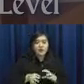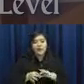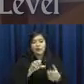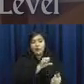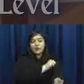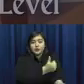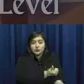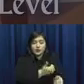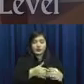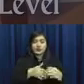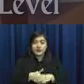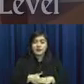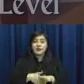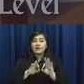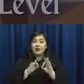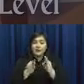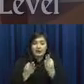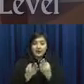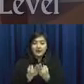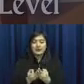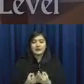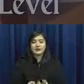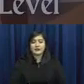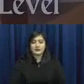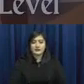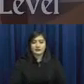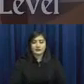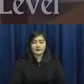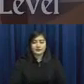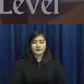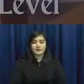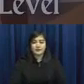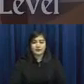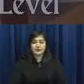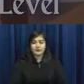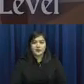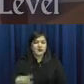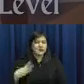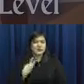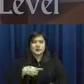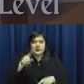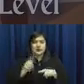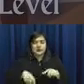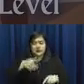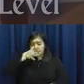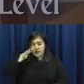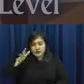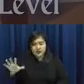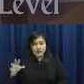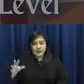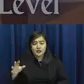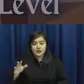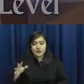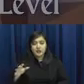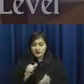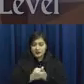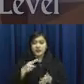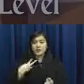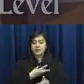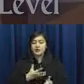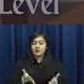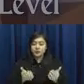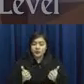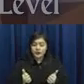pamilya, ng any members of the family, hinahanap natin, we cannot deny the truth na inaasam natin yung presensya